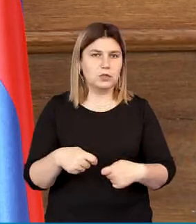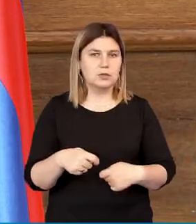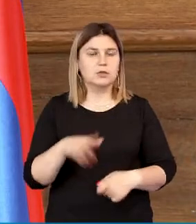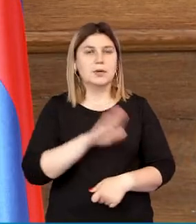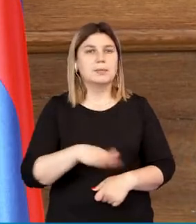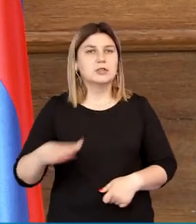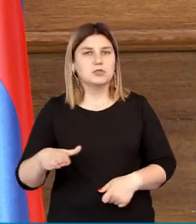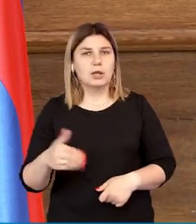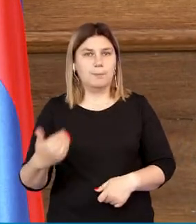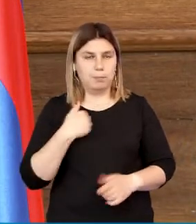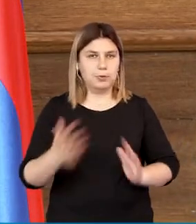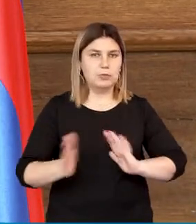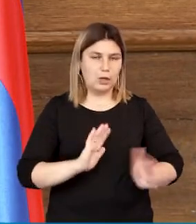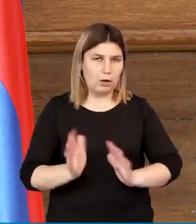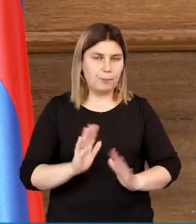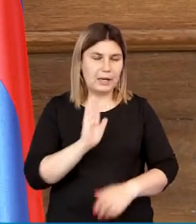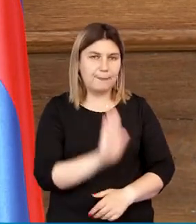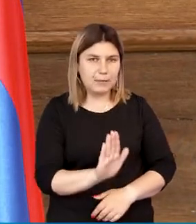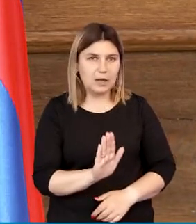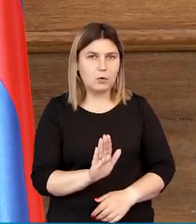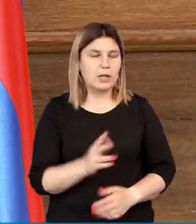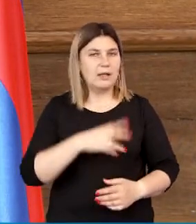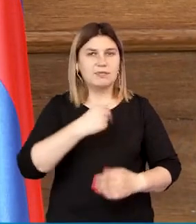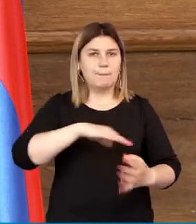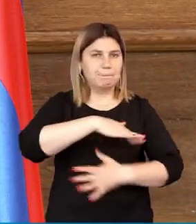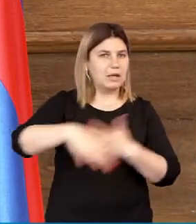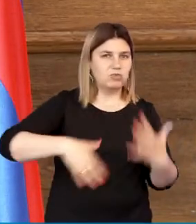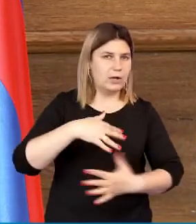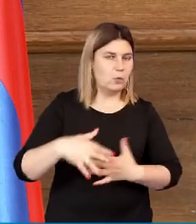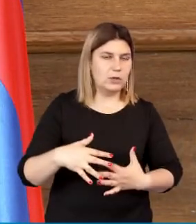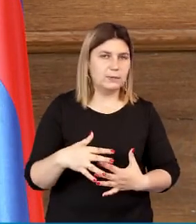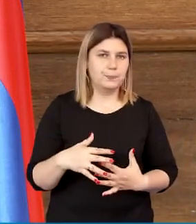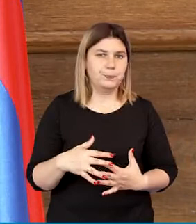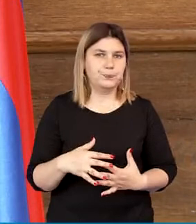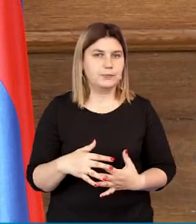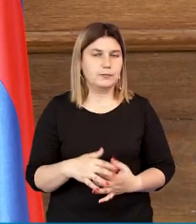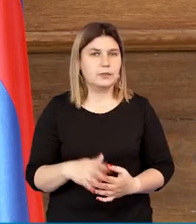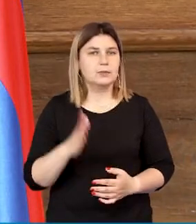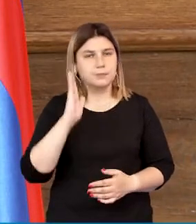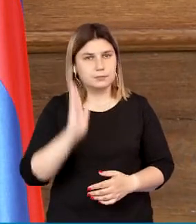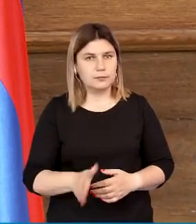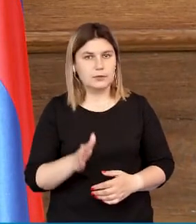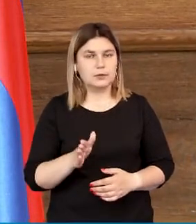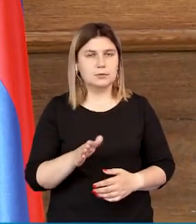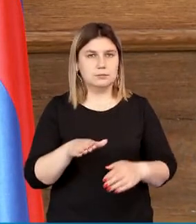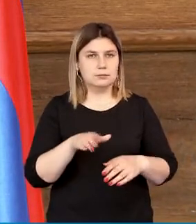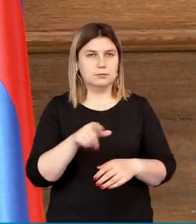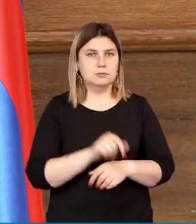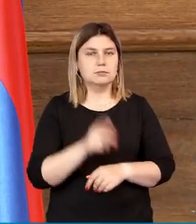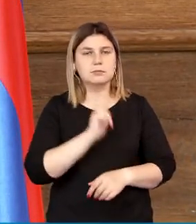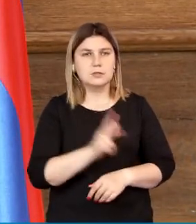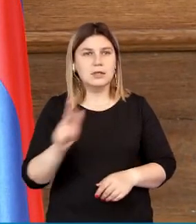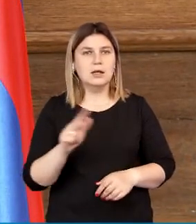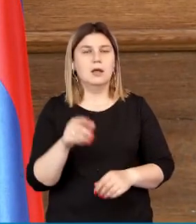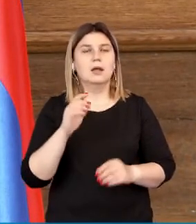dzieci były pod opieką, nie mieszały się i będziemy to na poziomie tym każdej